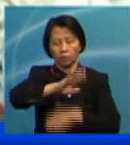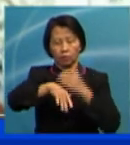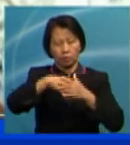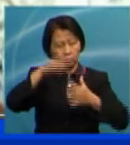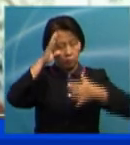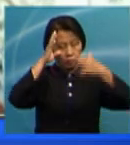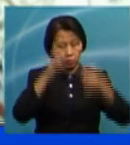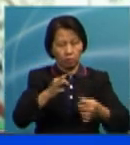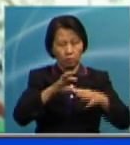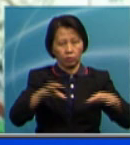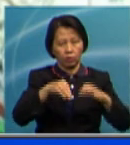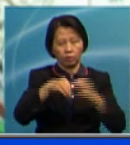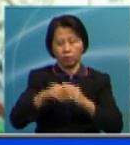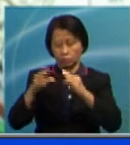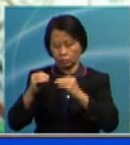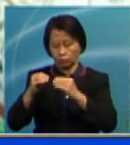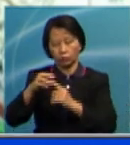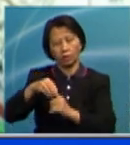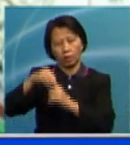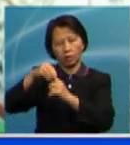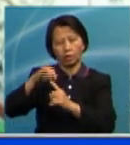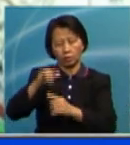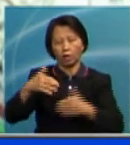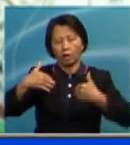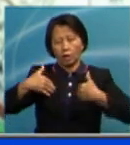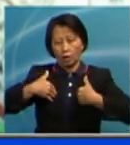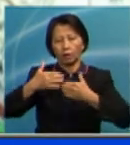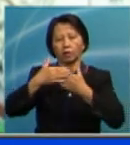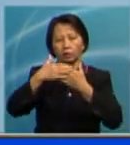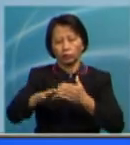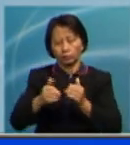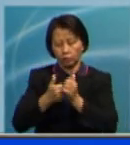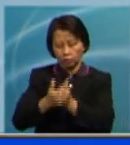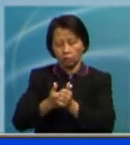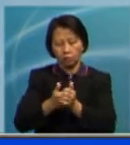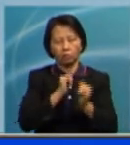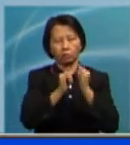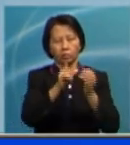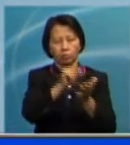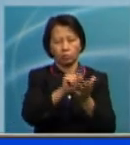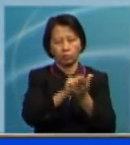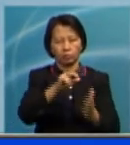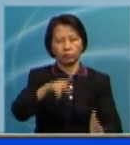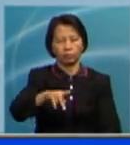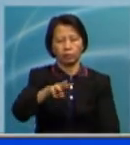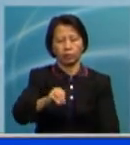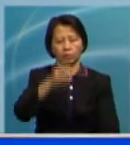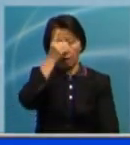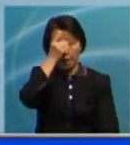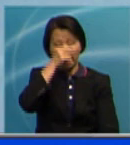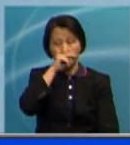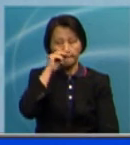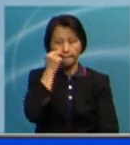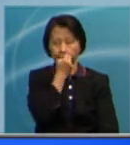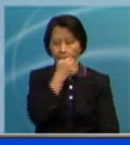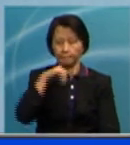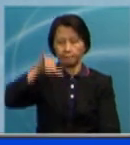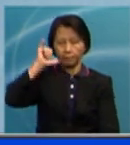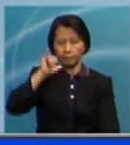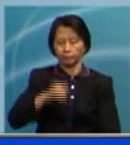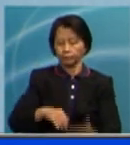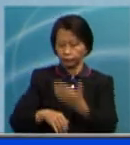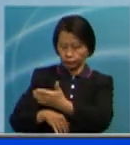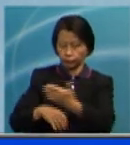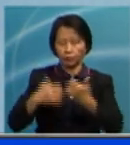itu dibuat dalam satu mesyuarat khas yang diadakan selepas mengikuti sidang media Perdana Menteri Datuk Seri Najib Tun Razak semalam Hen